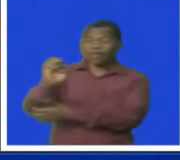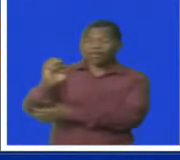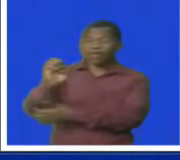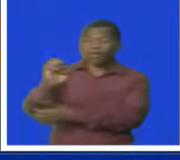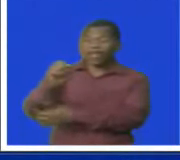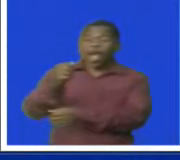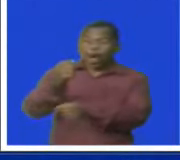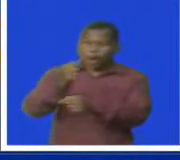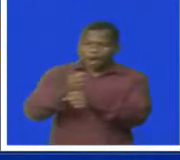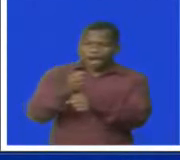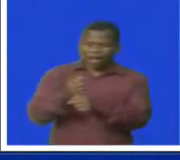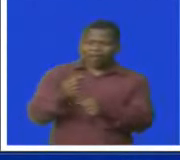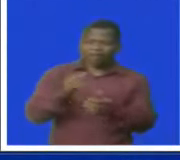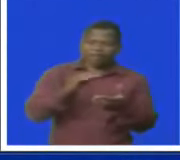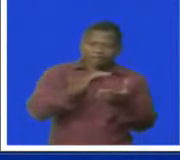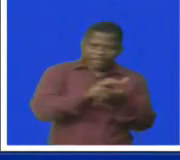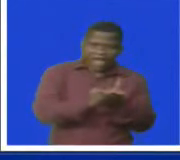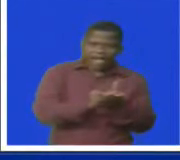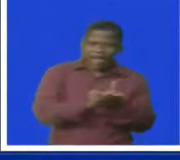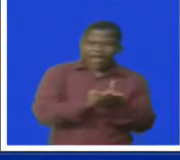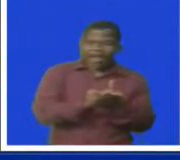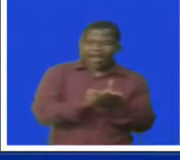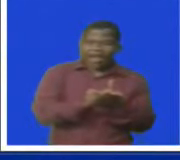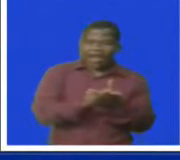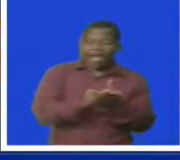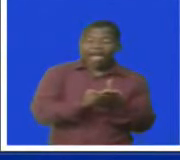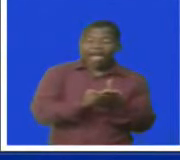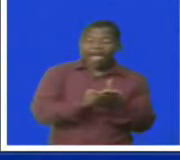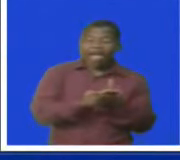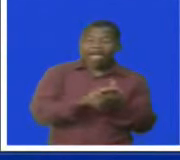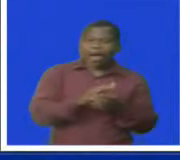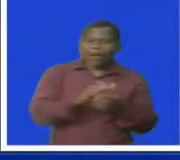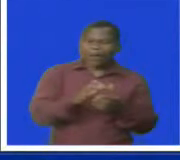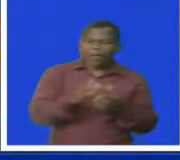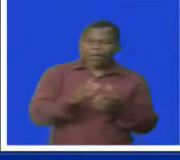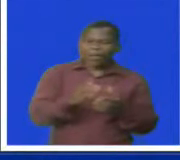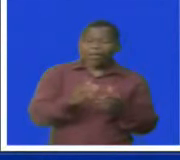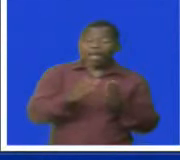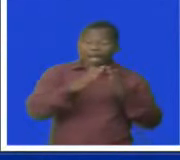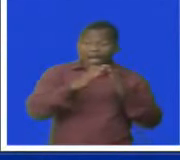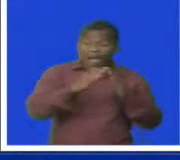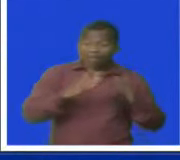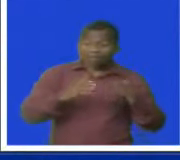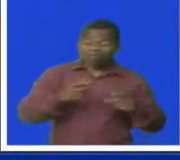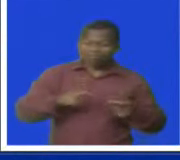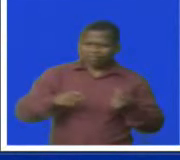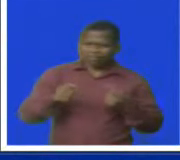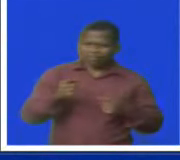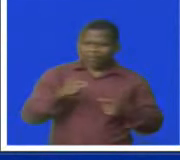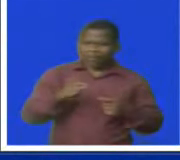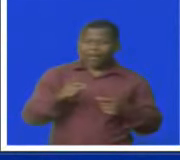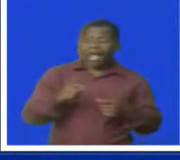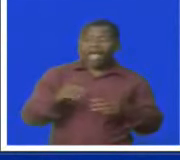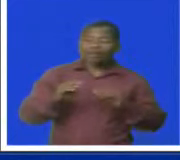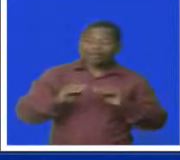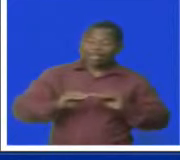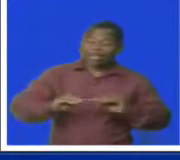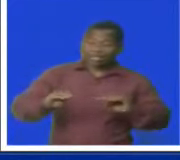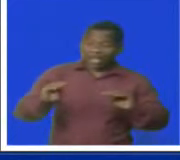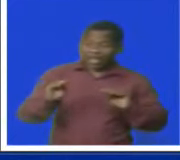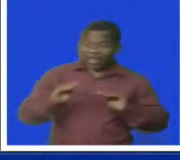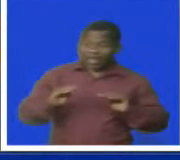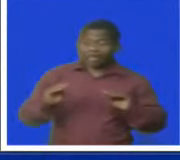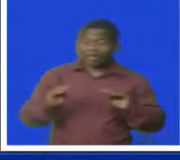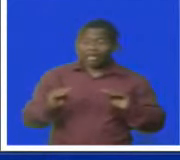enkundleni yasesiphofaneni lasane libhuku lentuthuko ngekulandzela imisebenti labayihlelile emabhukwini abo